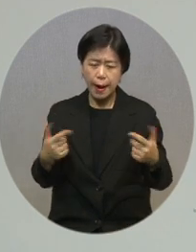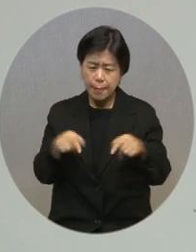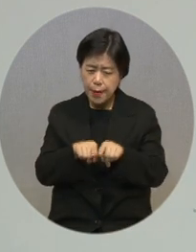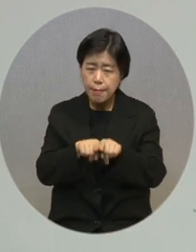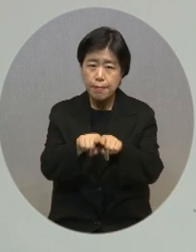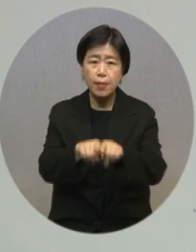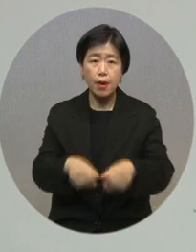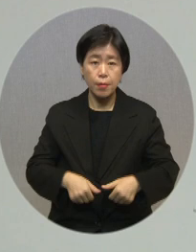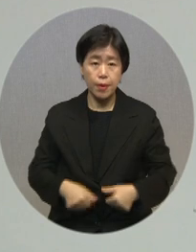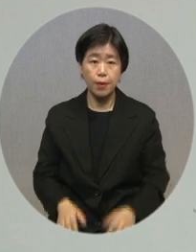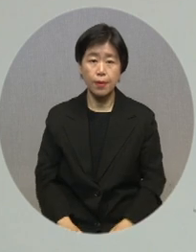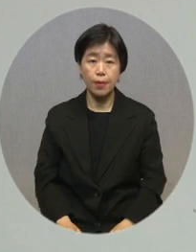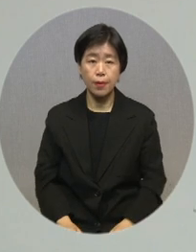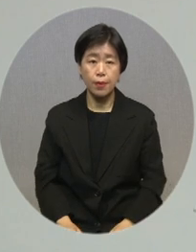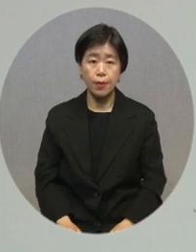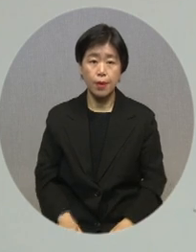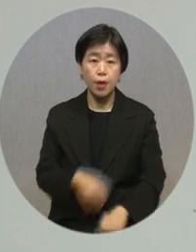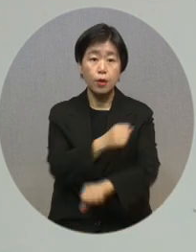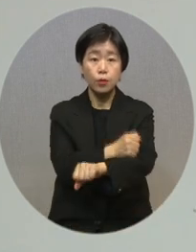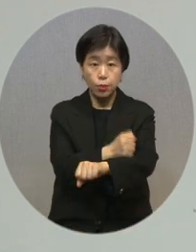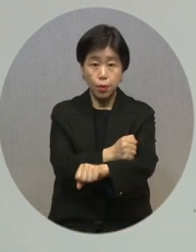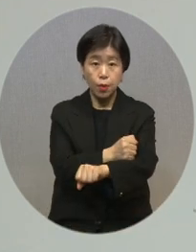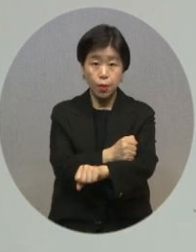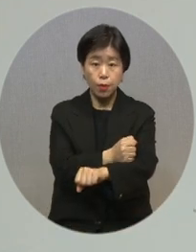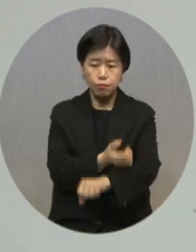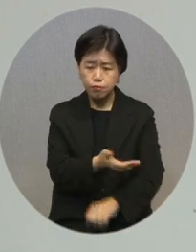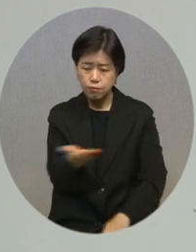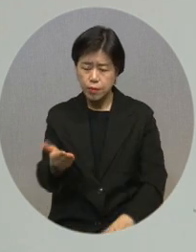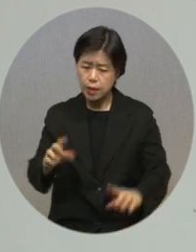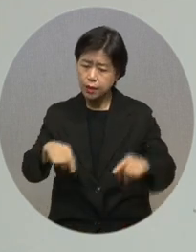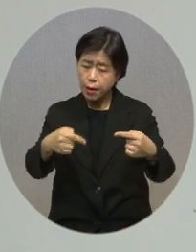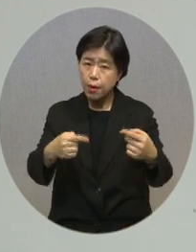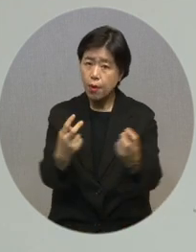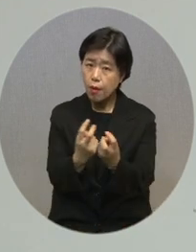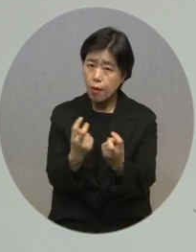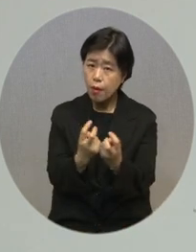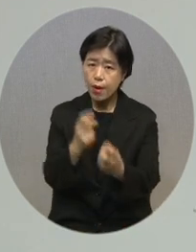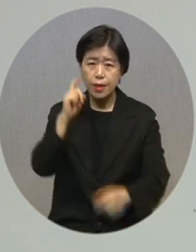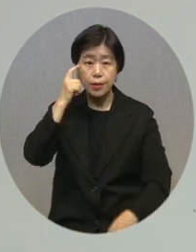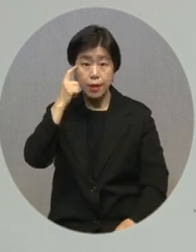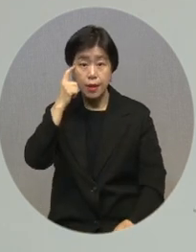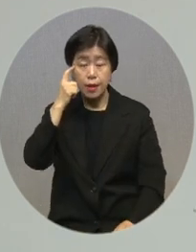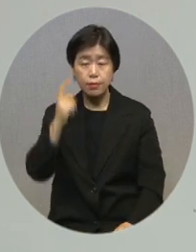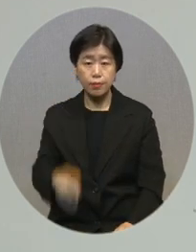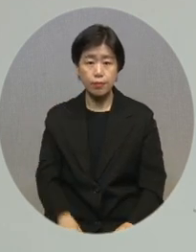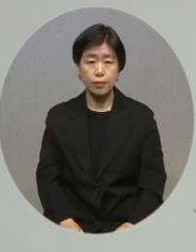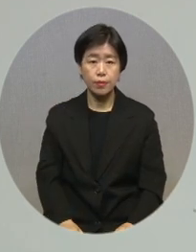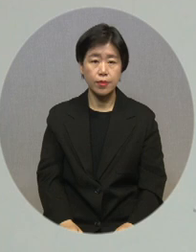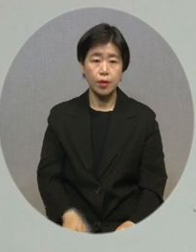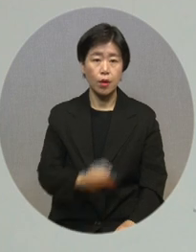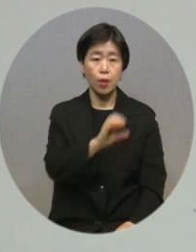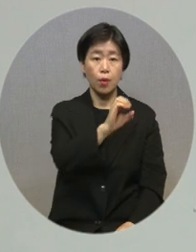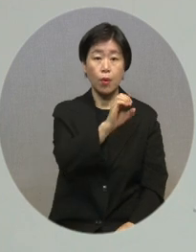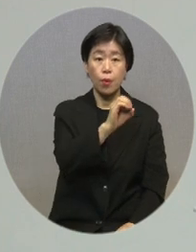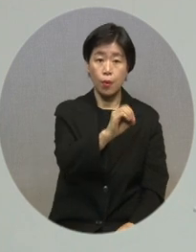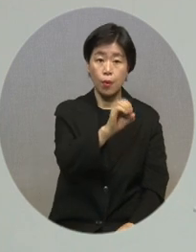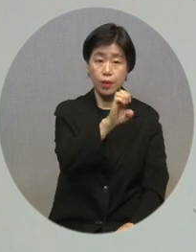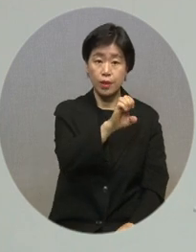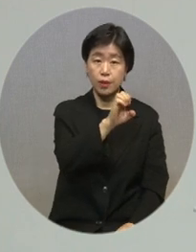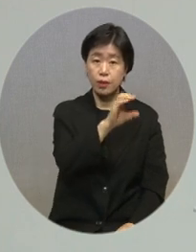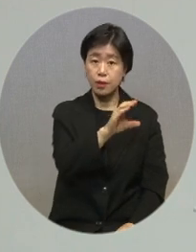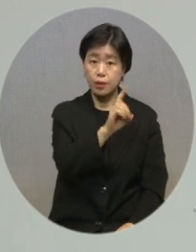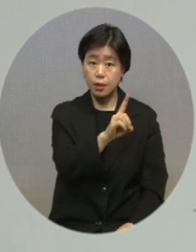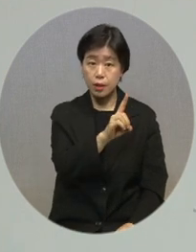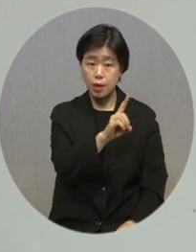높이는 것을 그 어떻게 높일까를 갖고 고민해 보니까. OECD하고 평균하고 우리나라의 고용률 한번 비교를